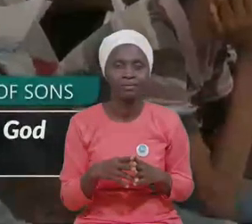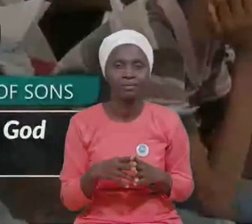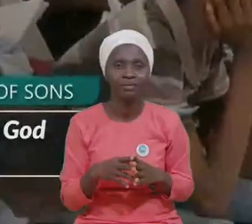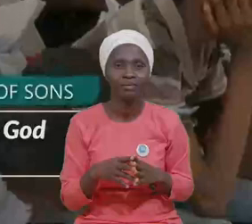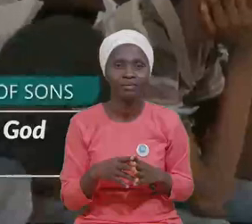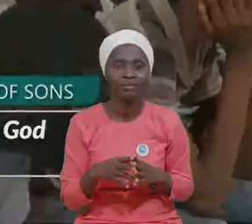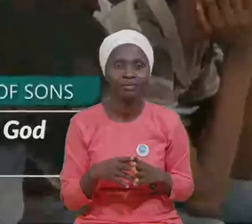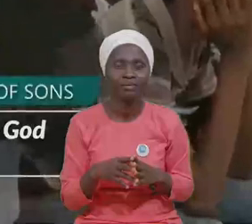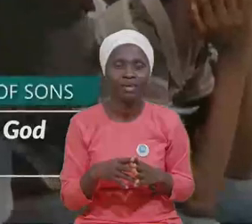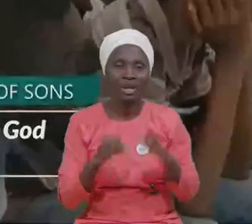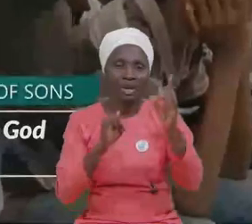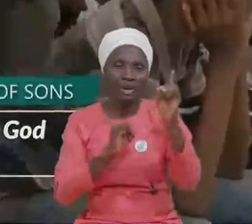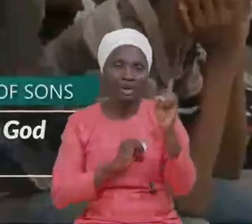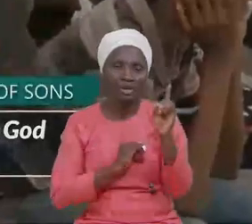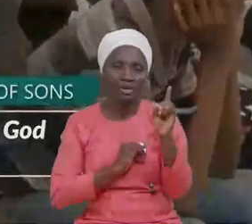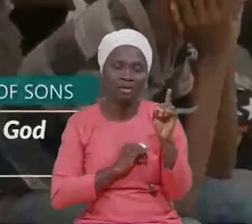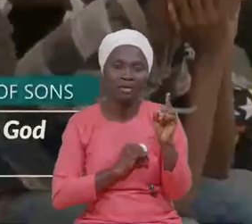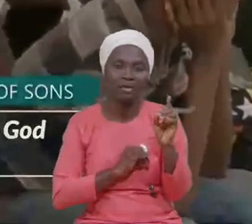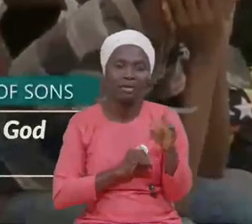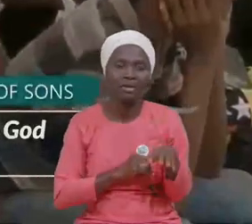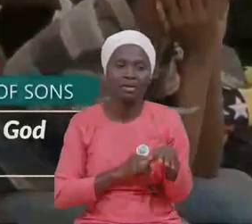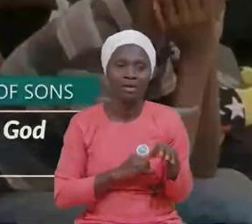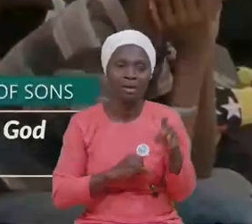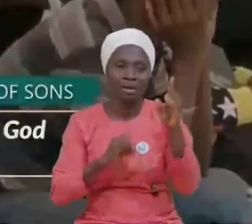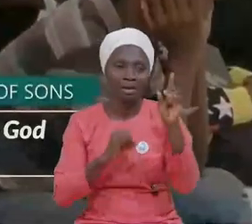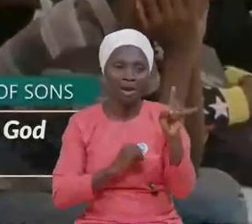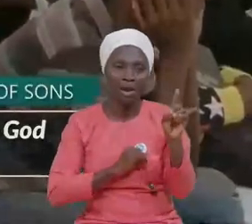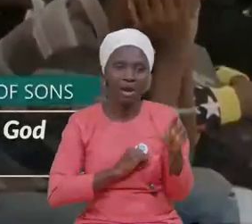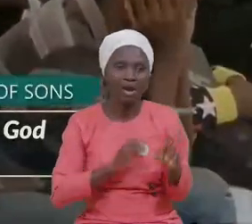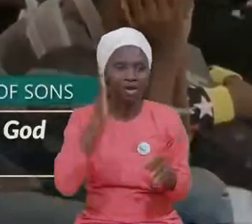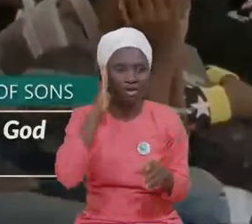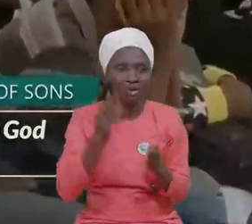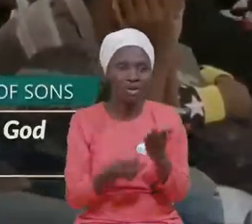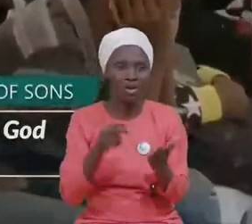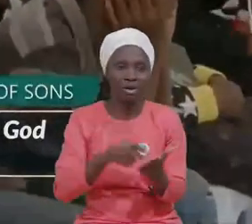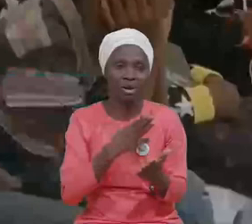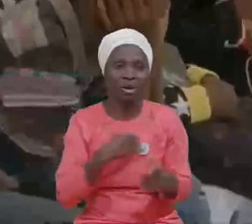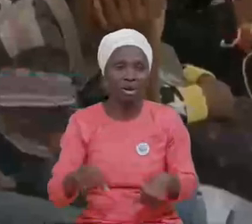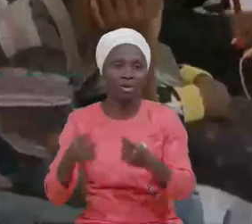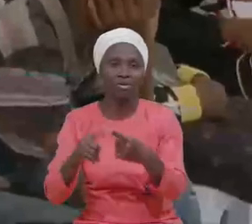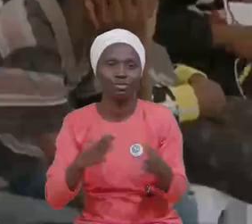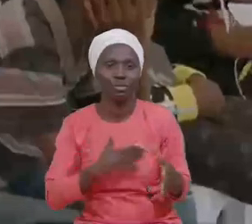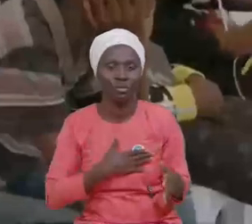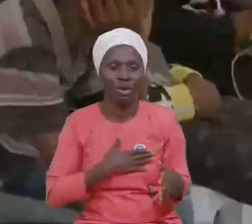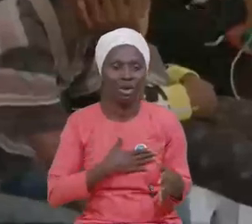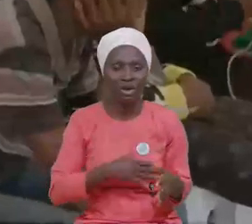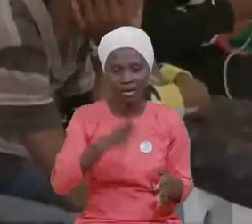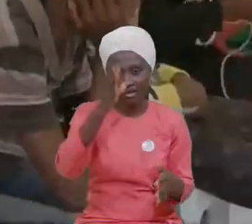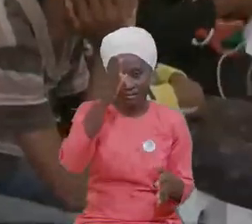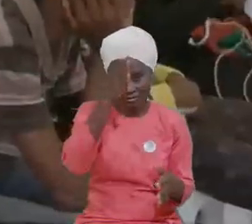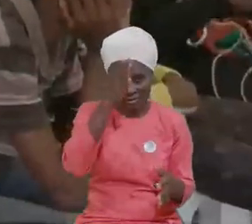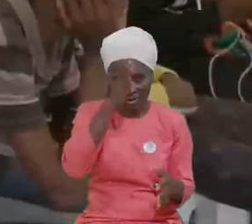15, 18, je me lèverai et j'irai vers mon